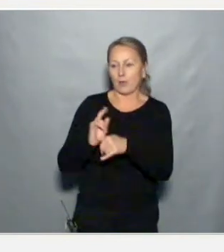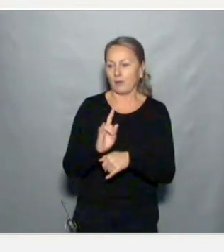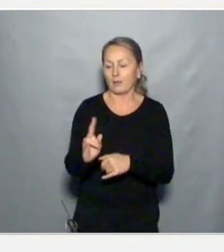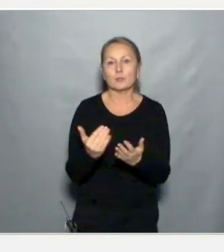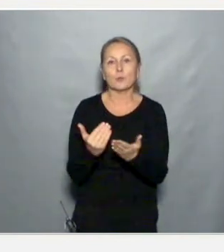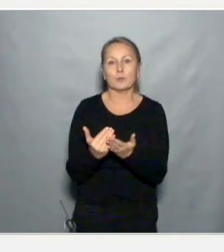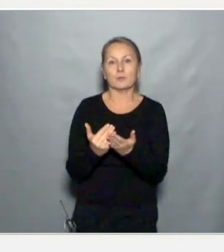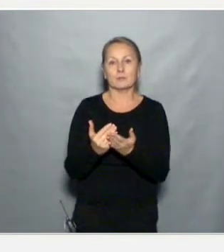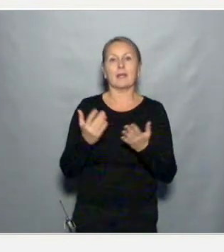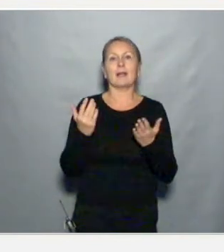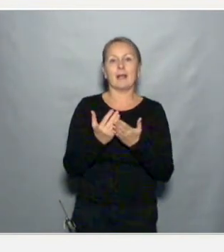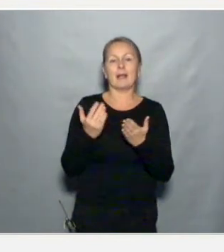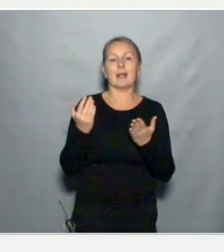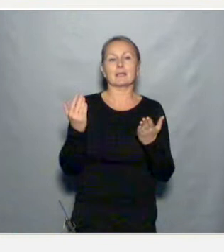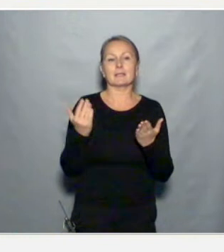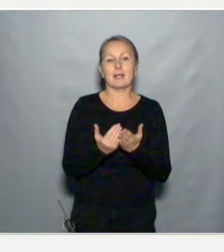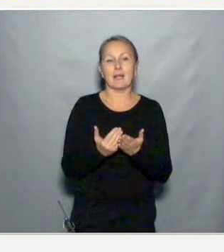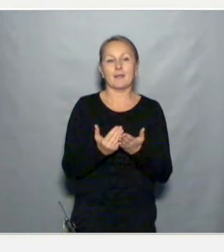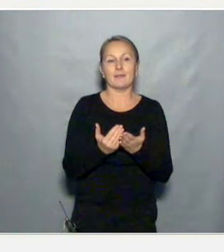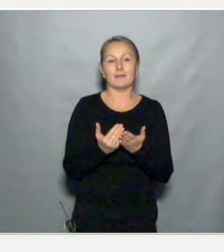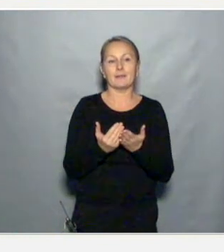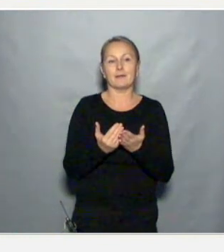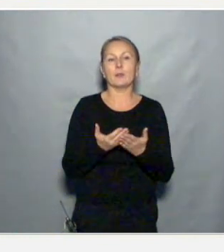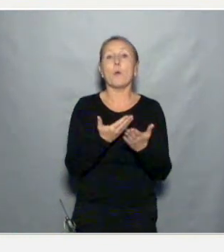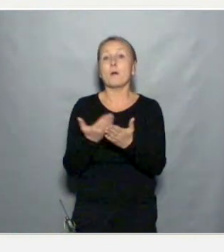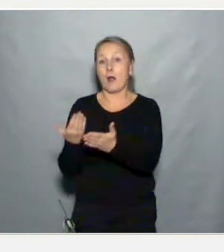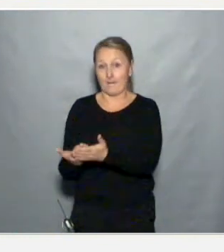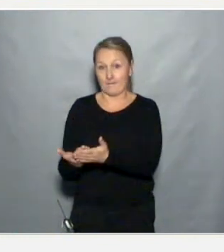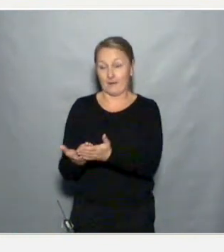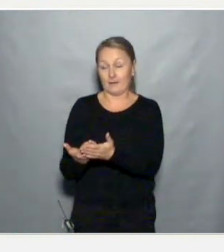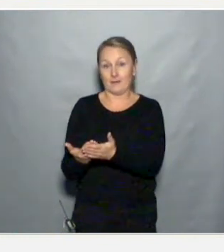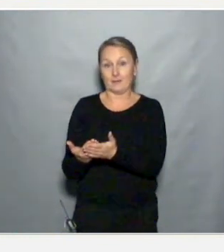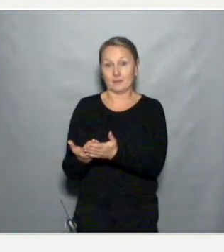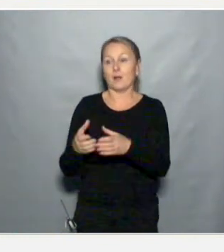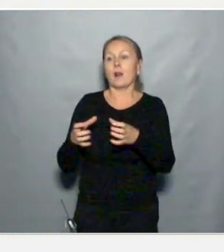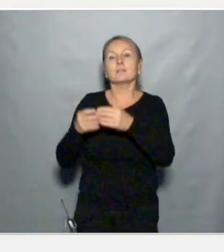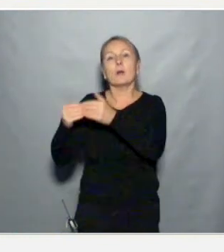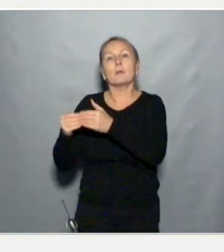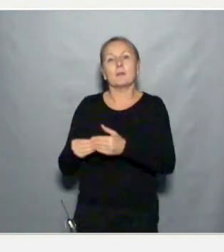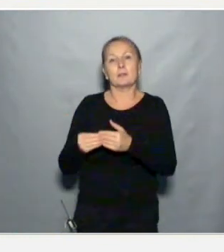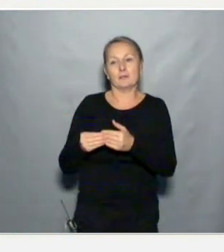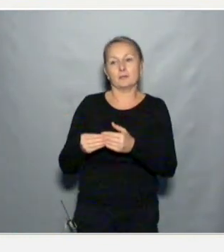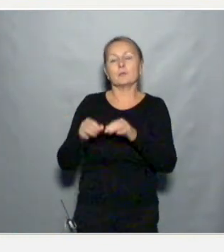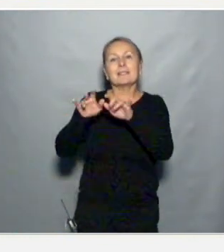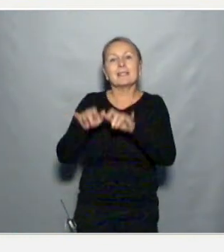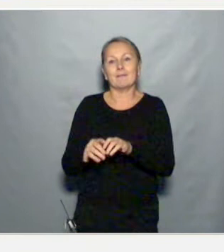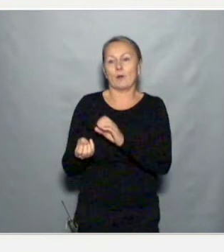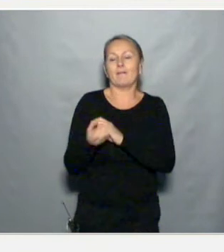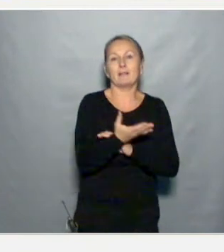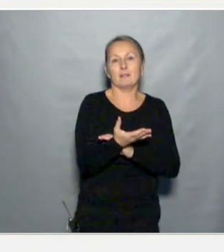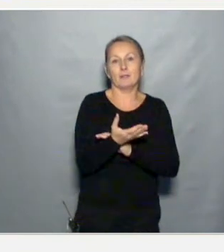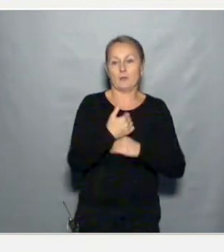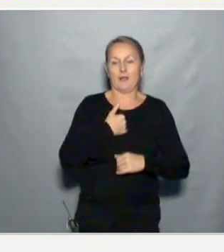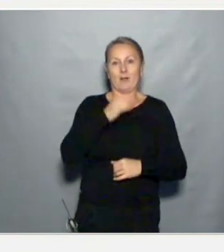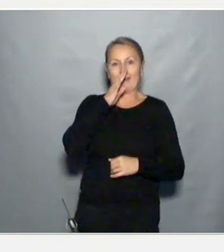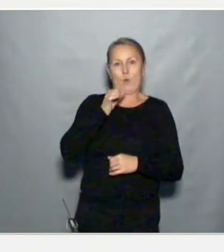läsa en inlämningsuppgift som jag och mina klasskamrater ombads att skriva och lämna in när jag var